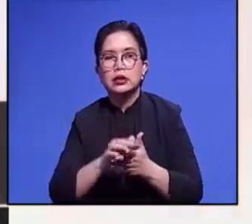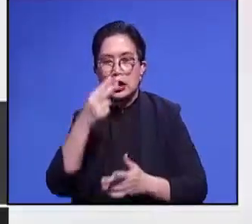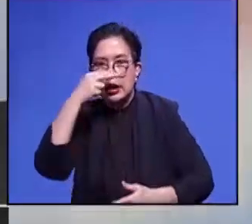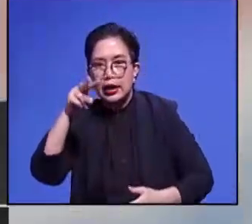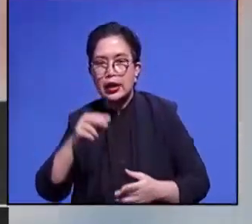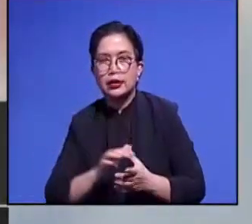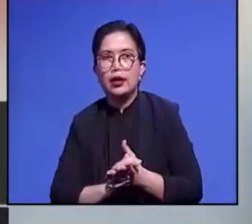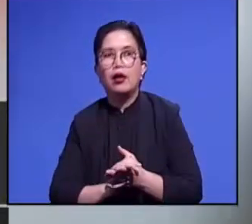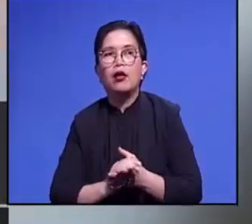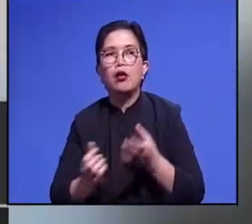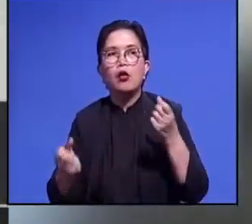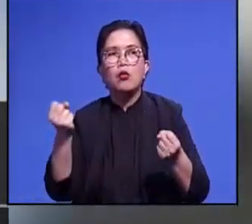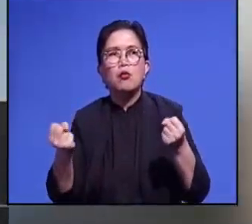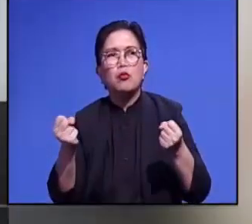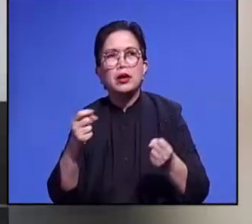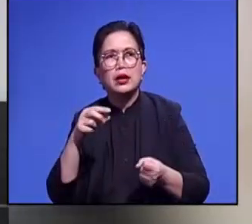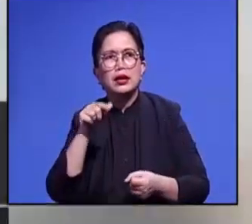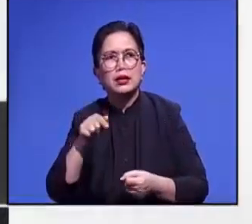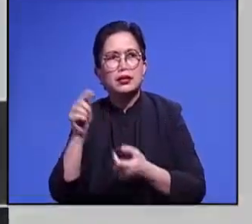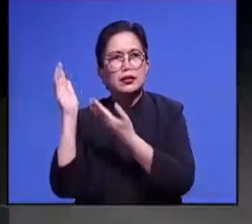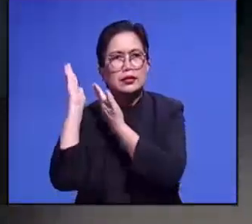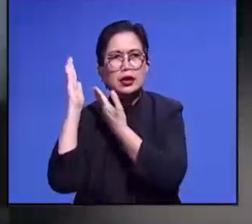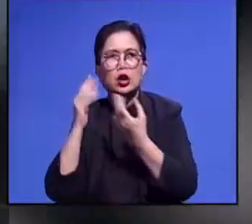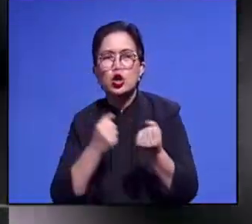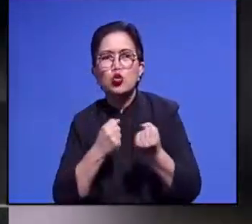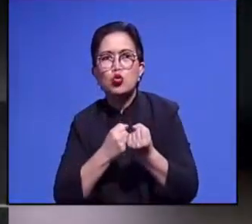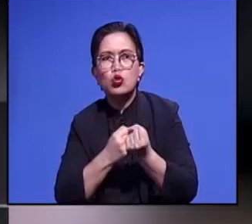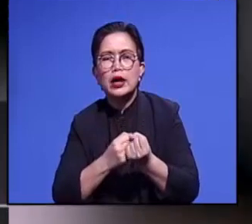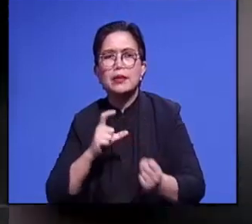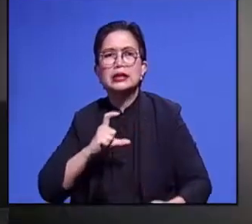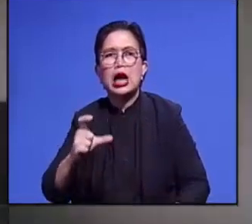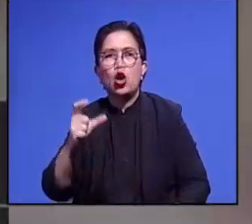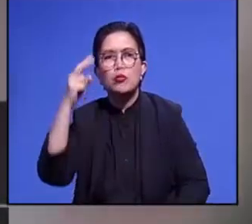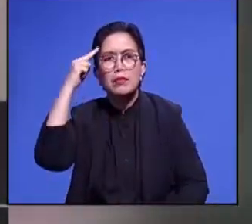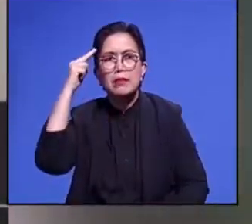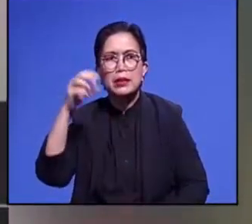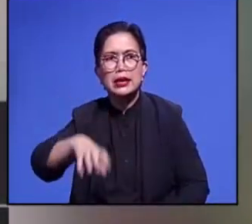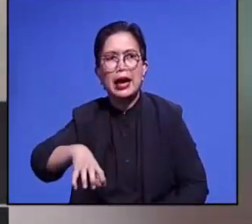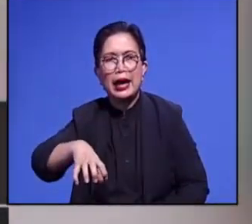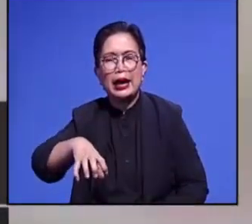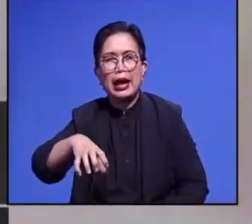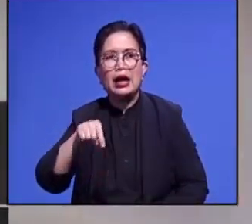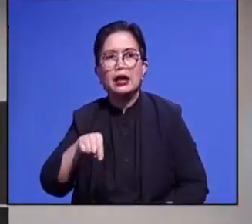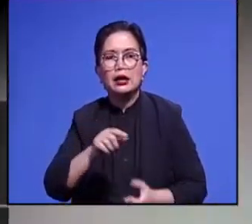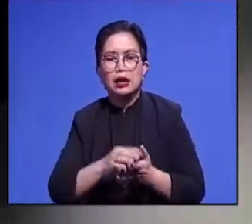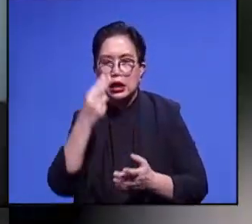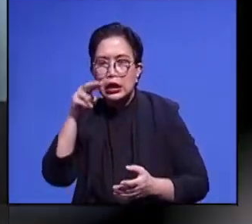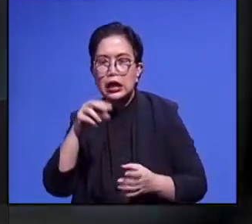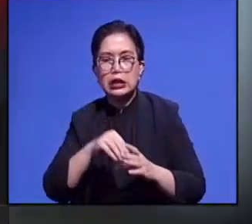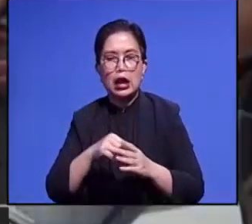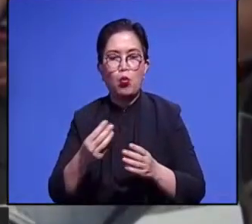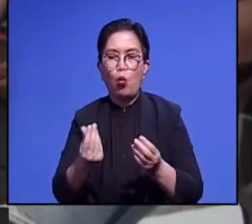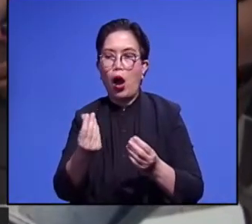terlihat mobil bertuliskan iqtina Bara yang penuh berisi uang berserakan hingga ke bagian jok dan dashboard mobil